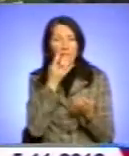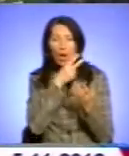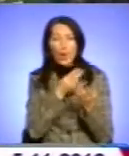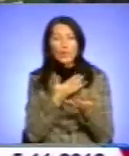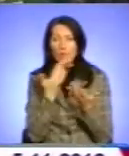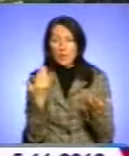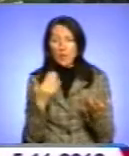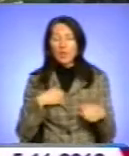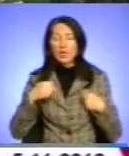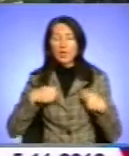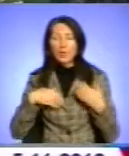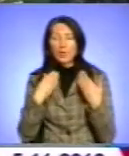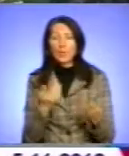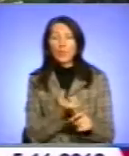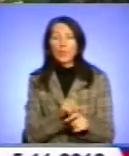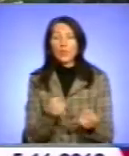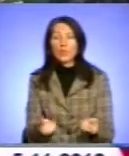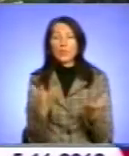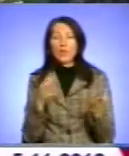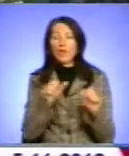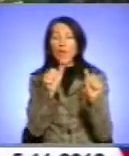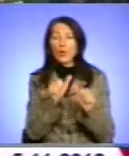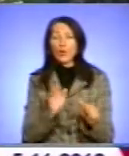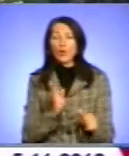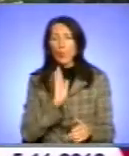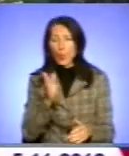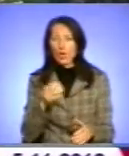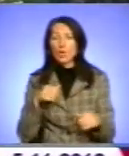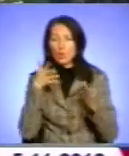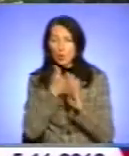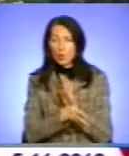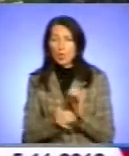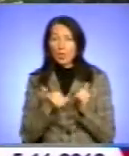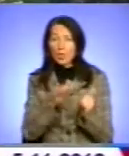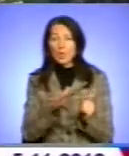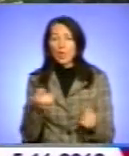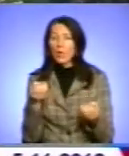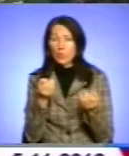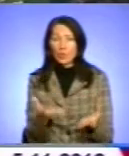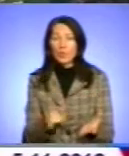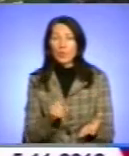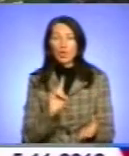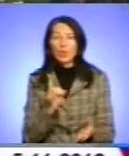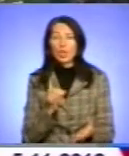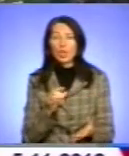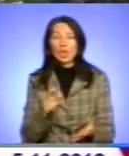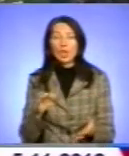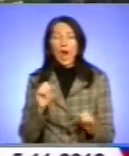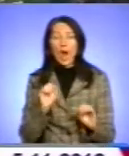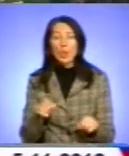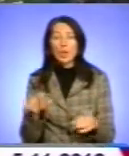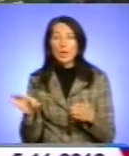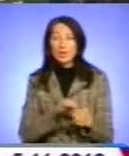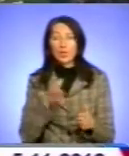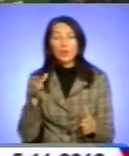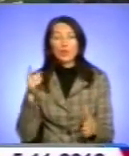яскравій формі, щоб вони були зрозумілими для дітей, простими, щоб дитина могла зразу вгадати,